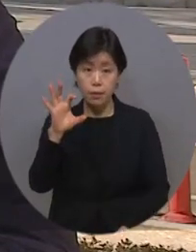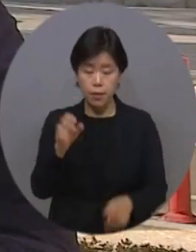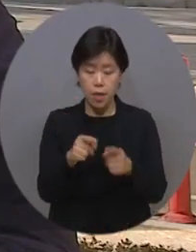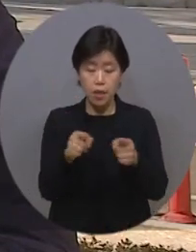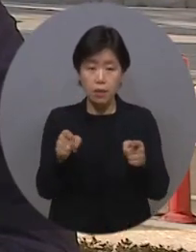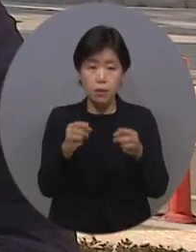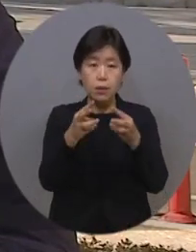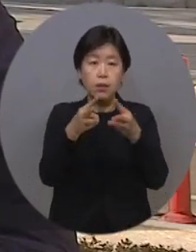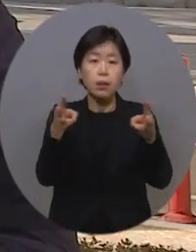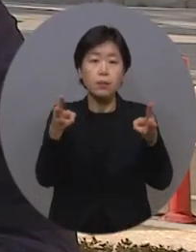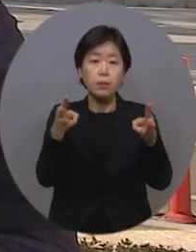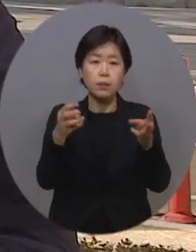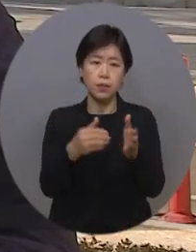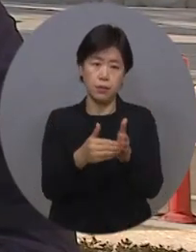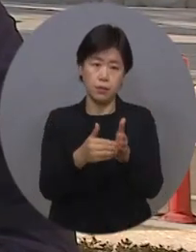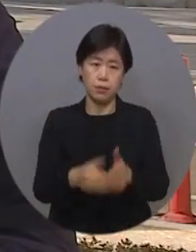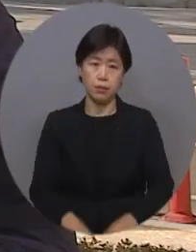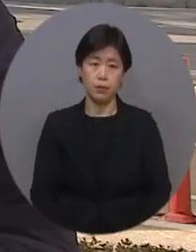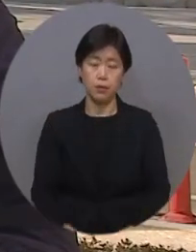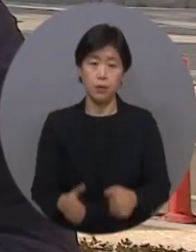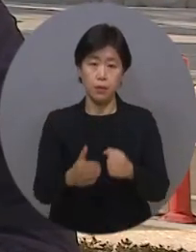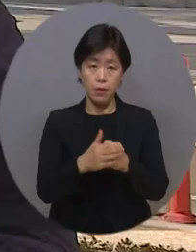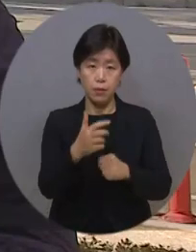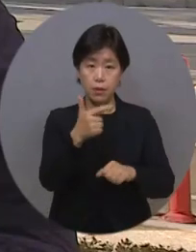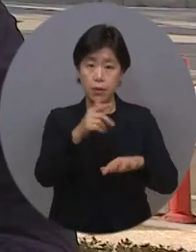3층에만 있습니다. 그래서